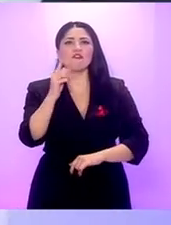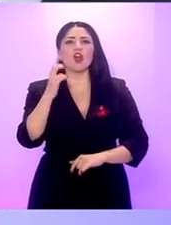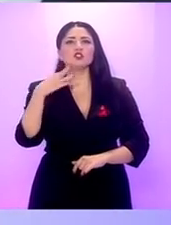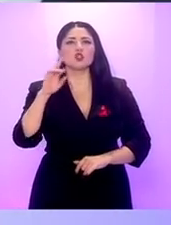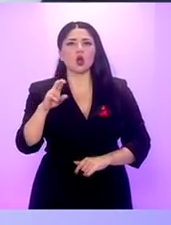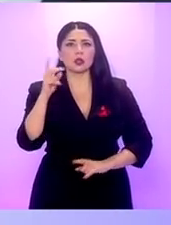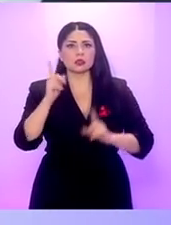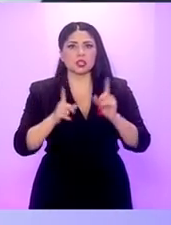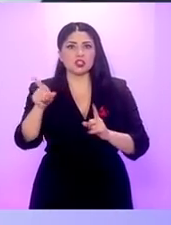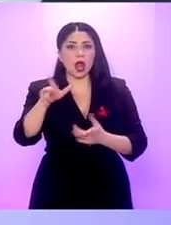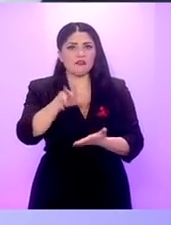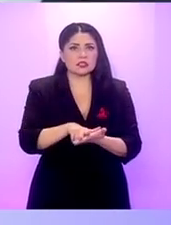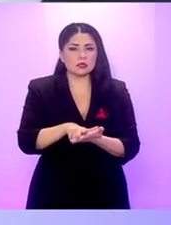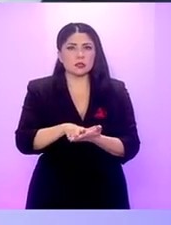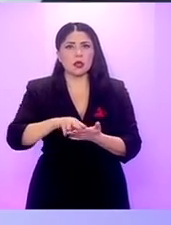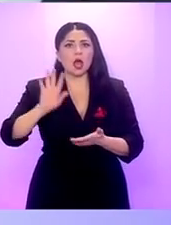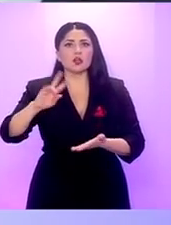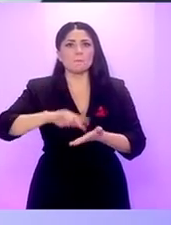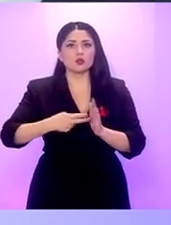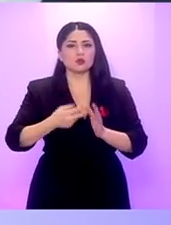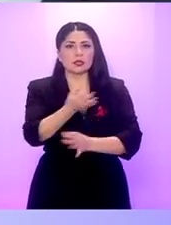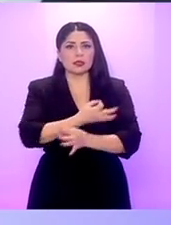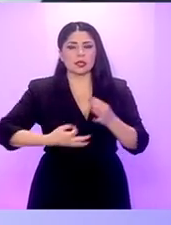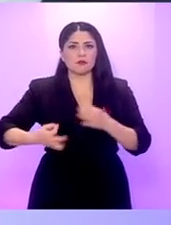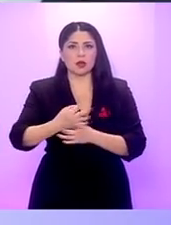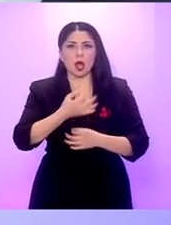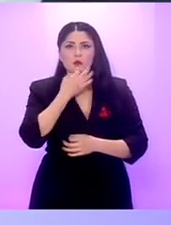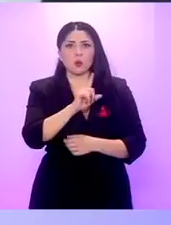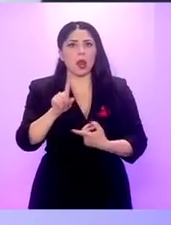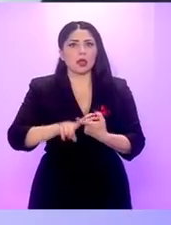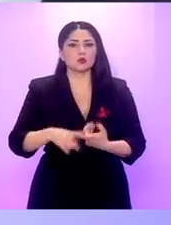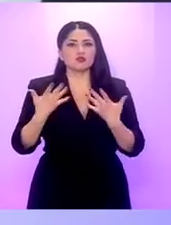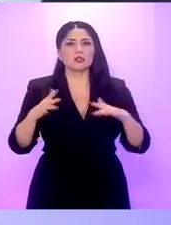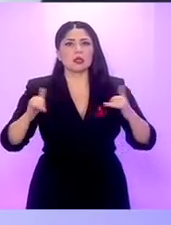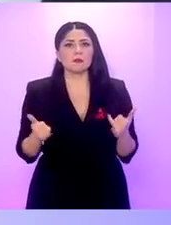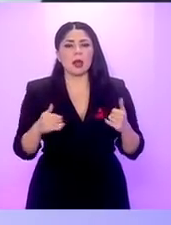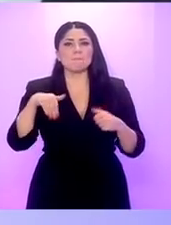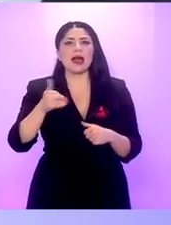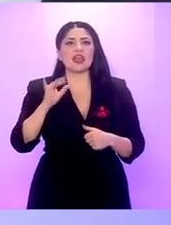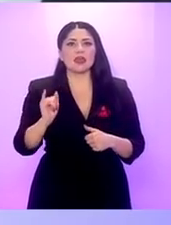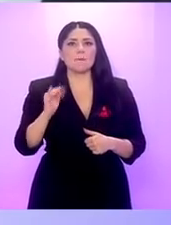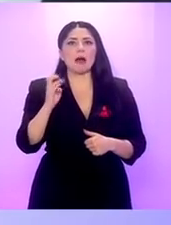deși avizase procedura de transfer. Că nu are niciun fel de legătură cu ce s-a întâmplat la Balș.